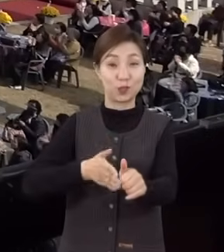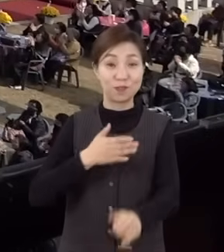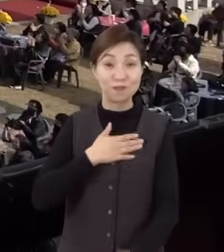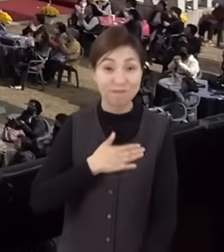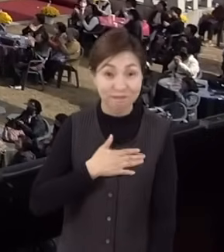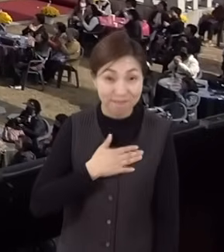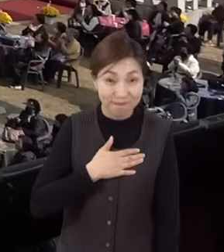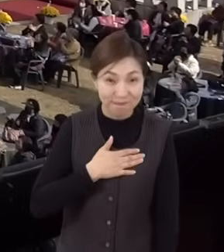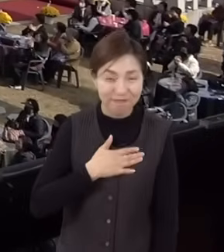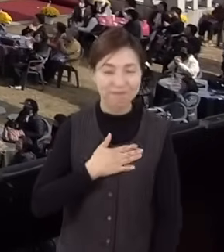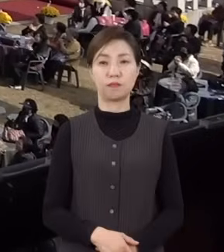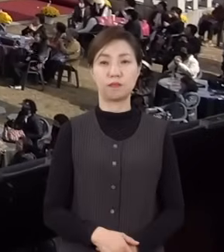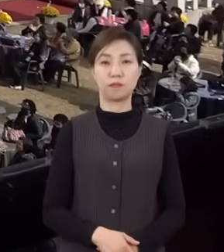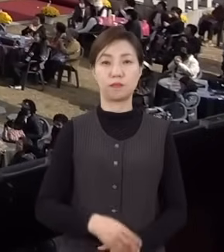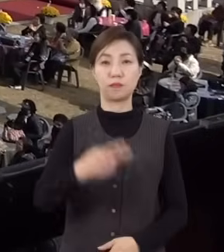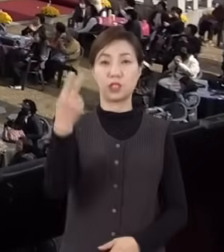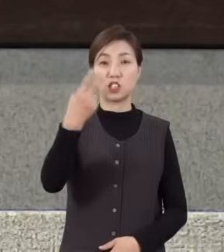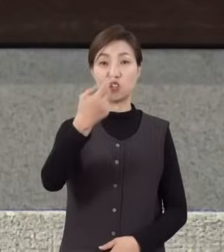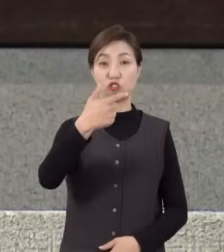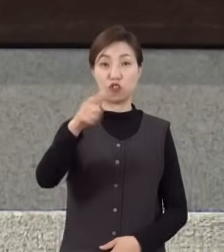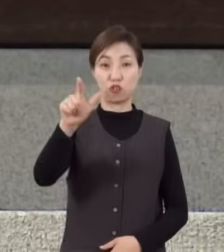그래서